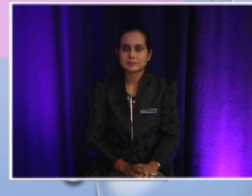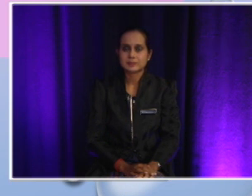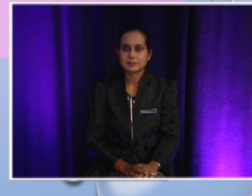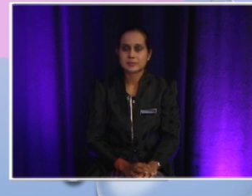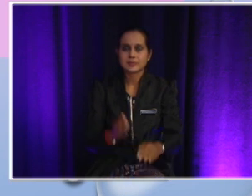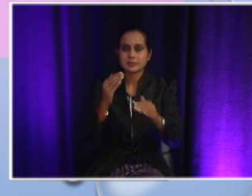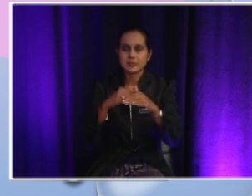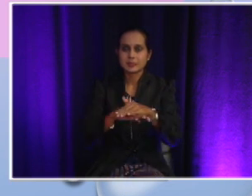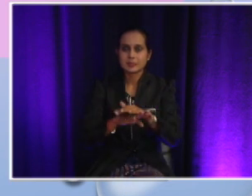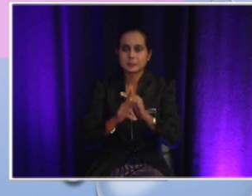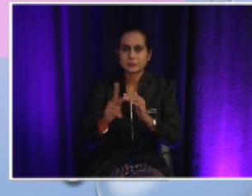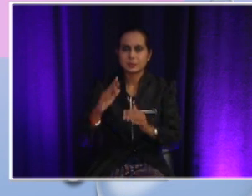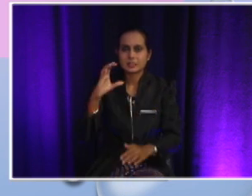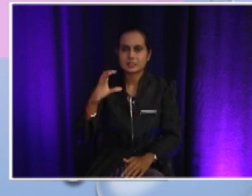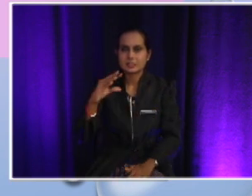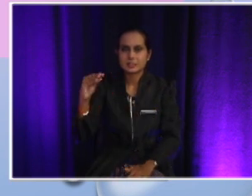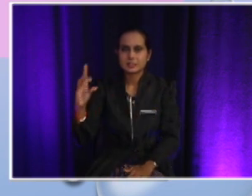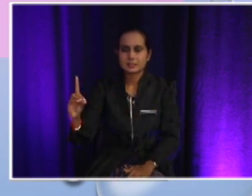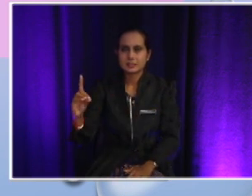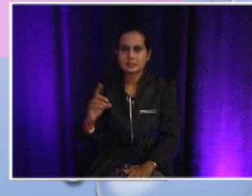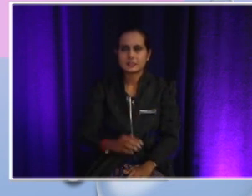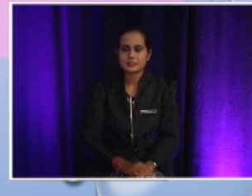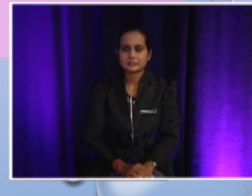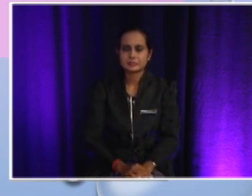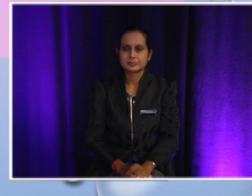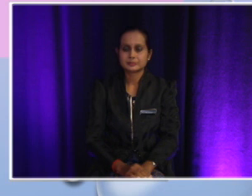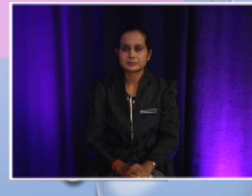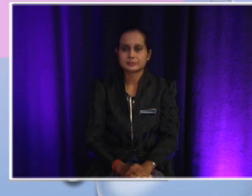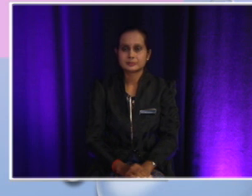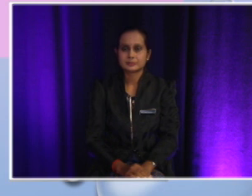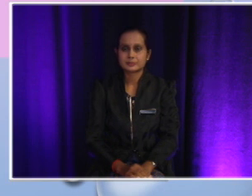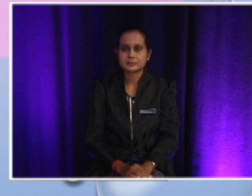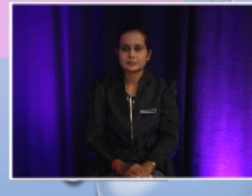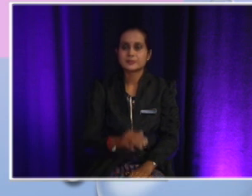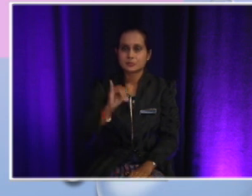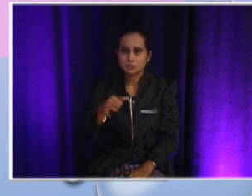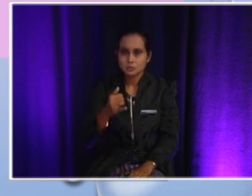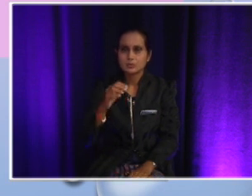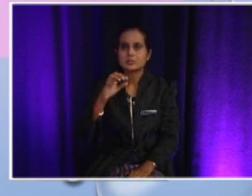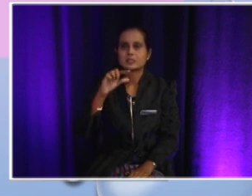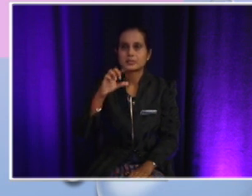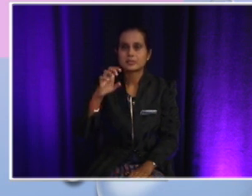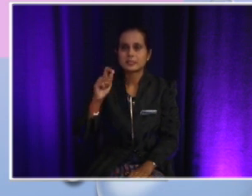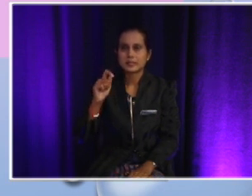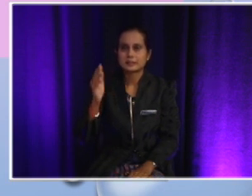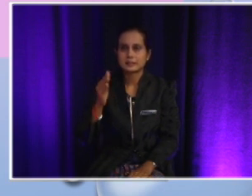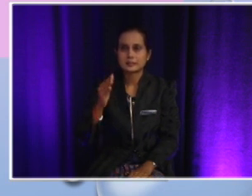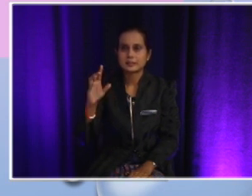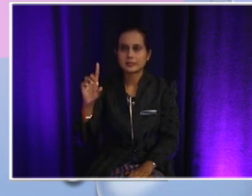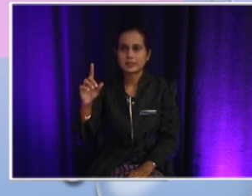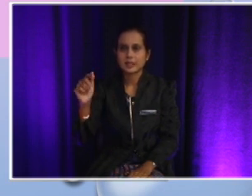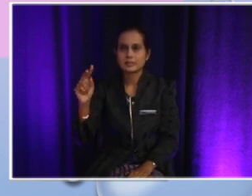masukkan untuk C dengan D, iaitu pengarah tadi. C juga, dengan D. Okey, gate done juga. Kenapa gate done tadi?